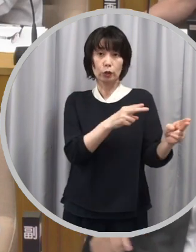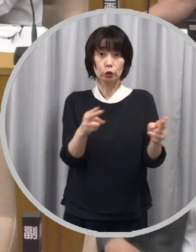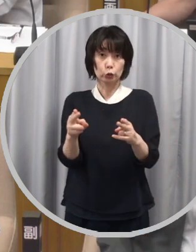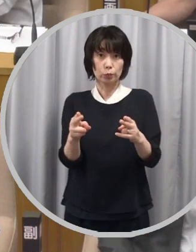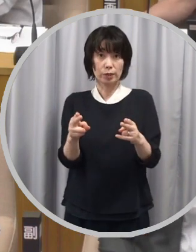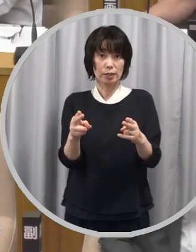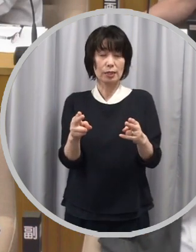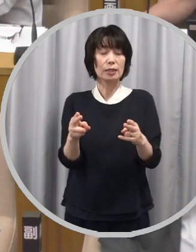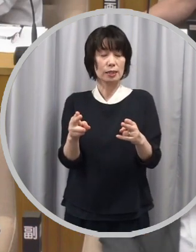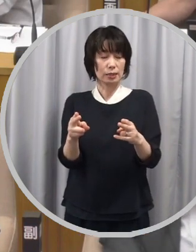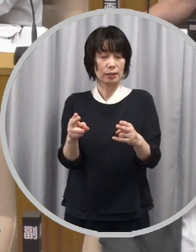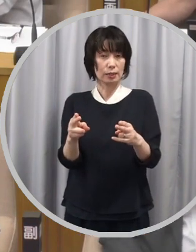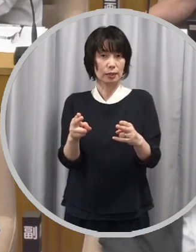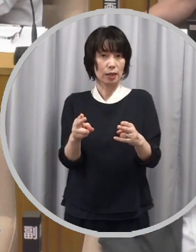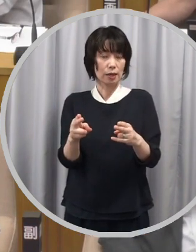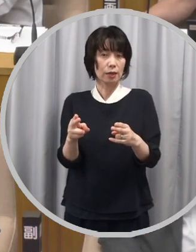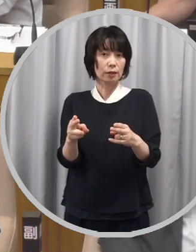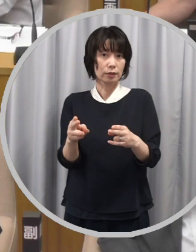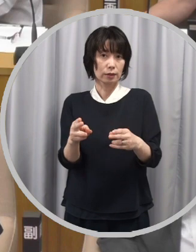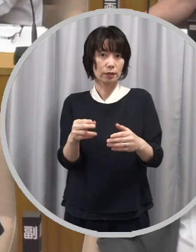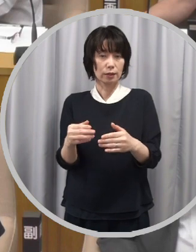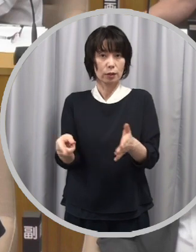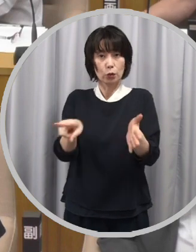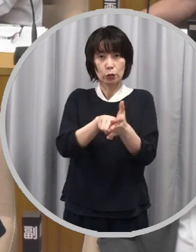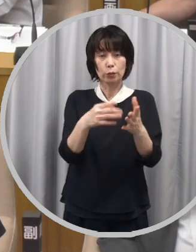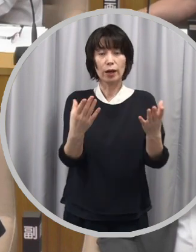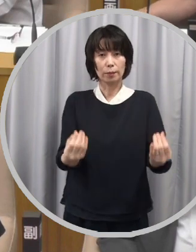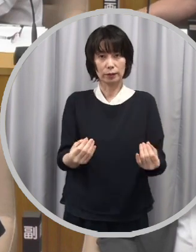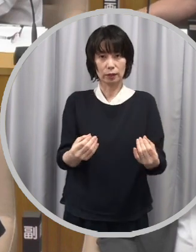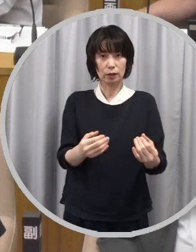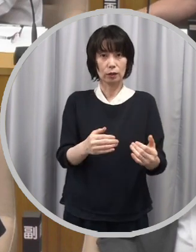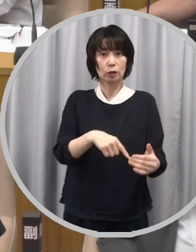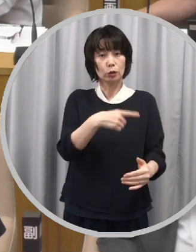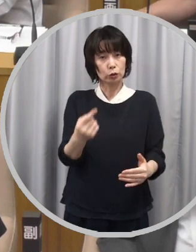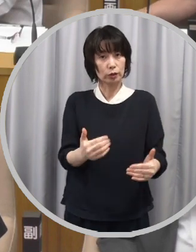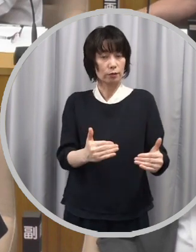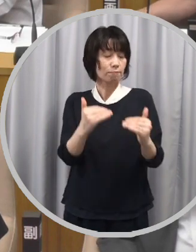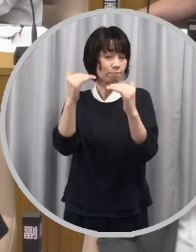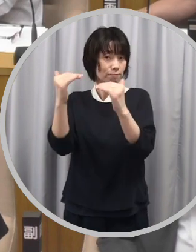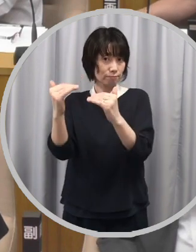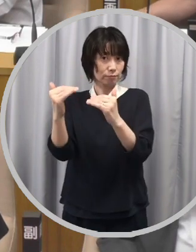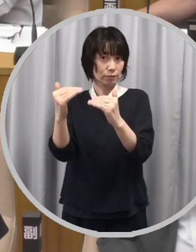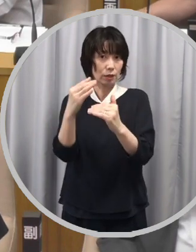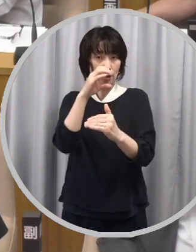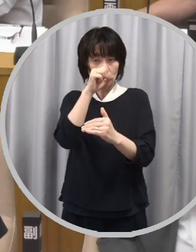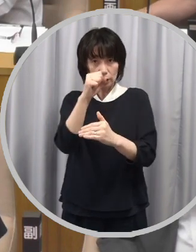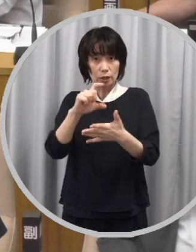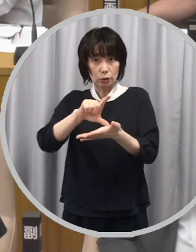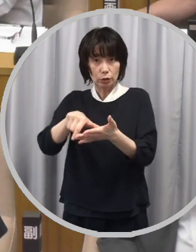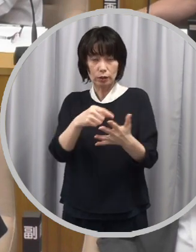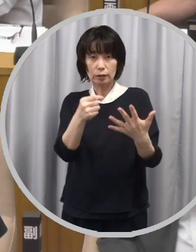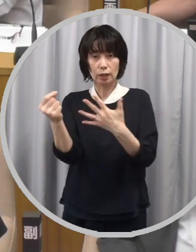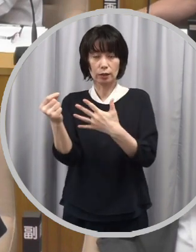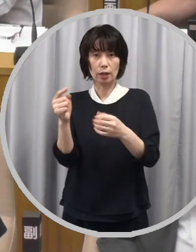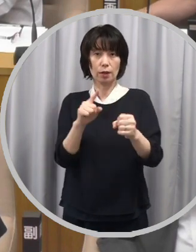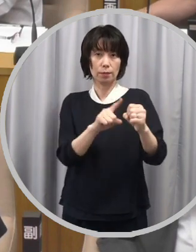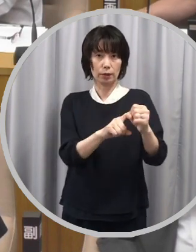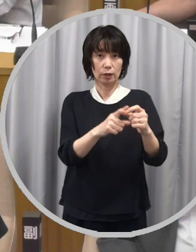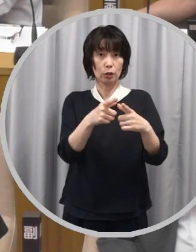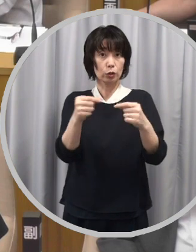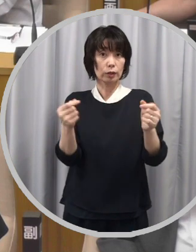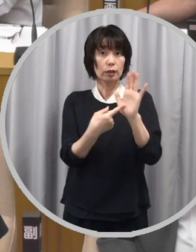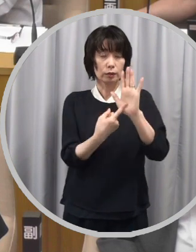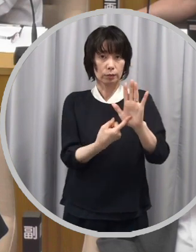段階に進んでいる区域と整理をされ、次のステップである有望な区域への選定に向け、国から示